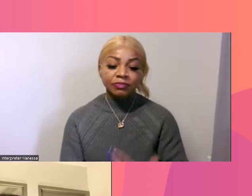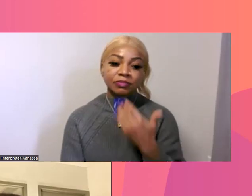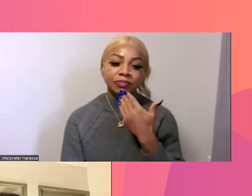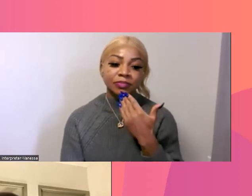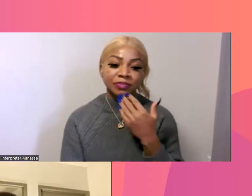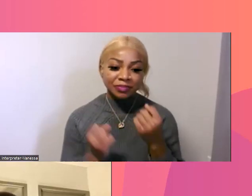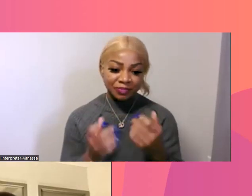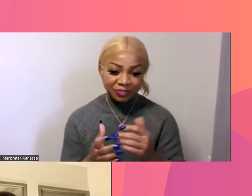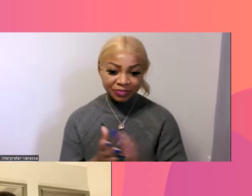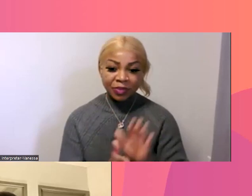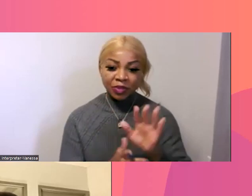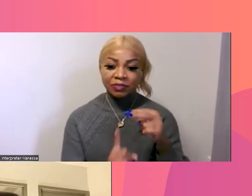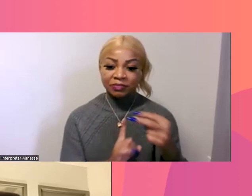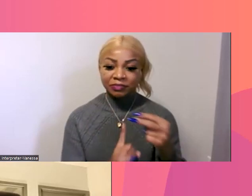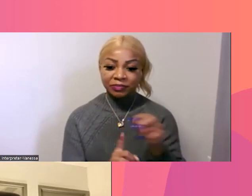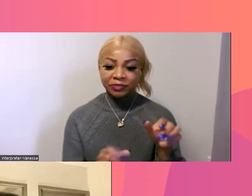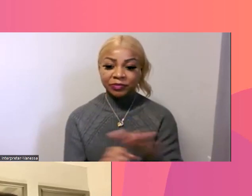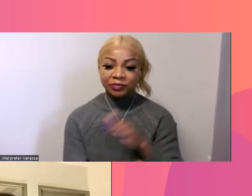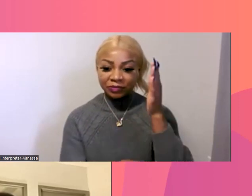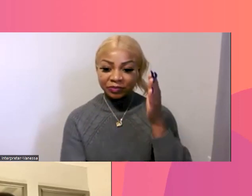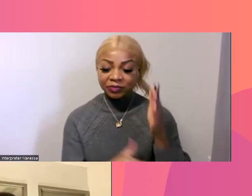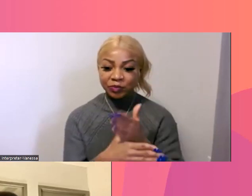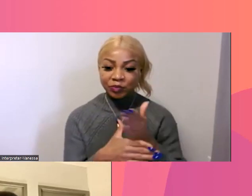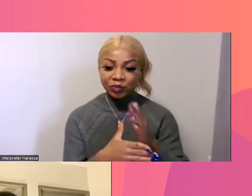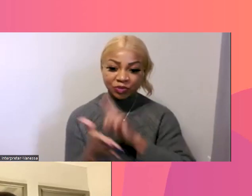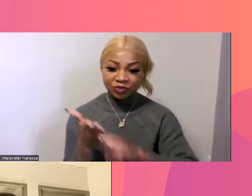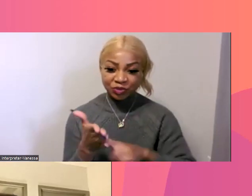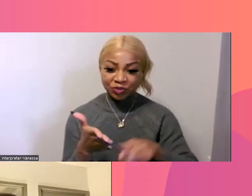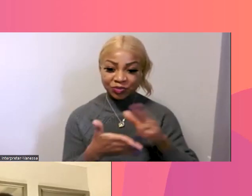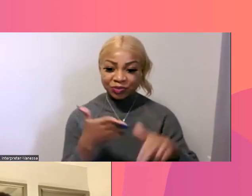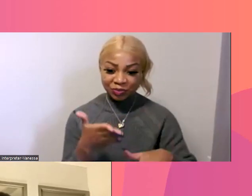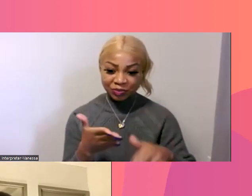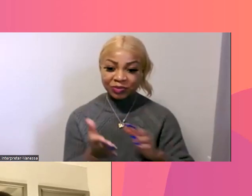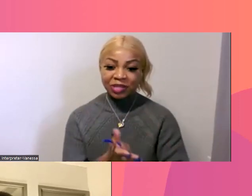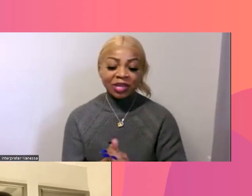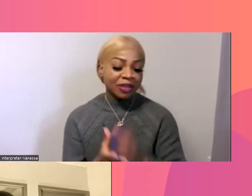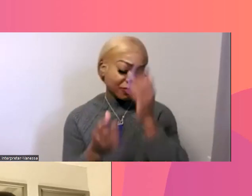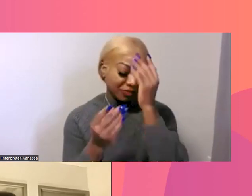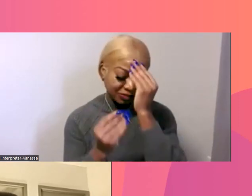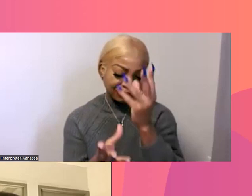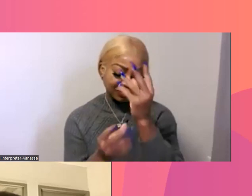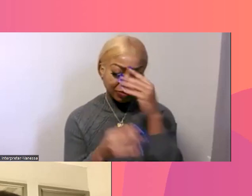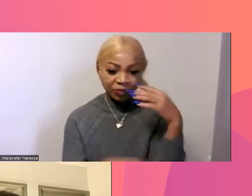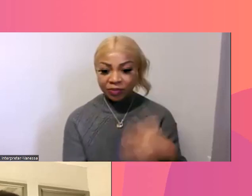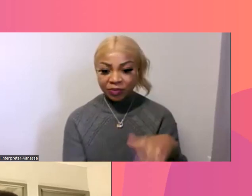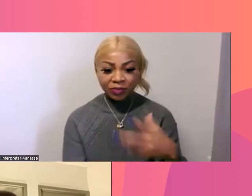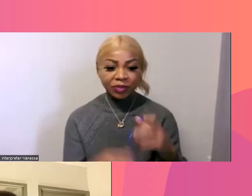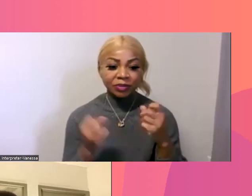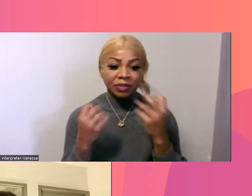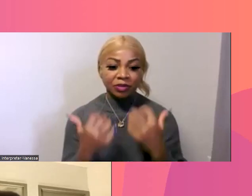Merci. Merci encore une fois de cette présentation remplie